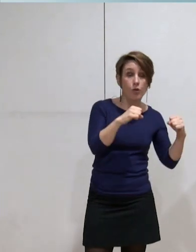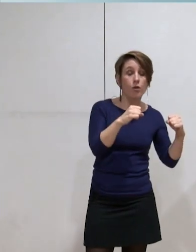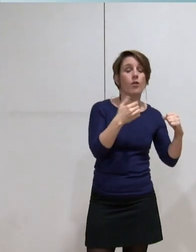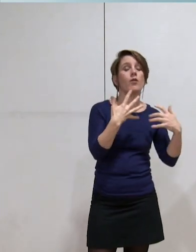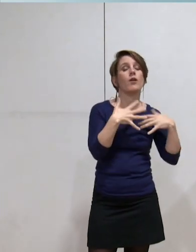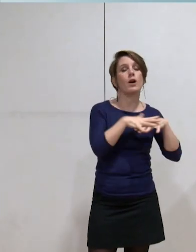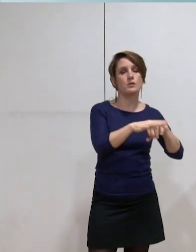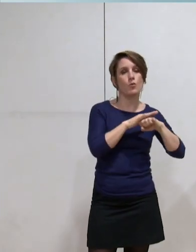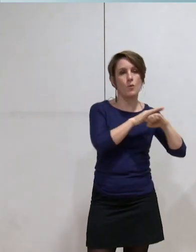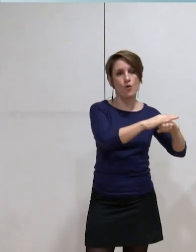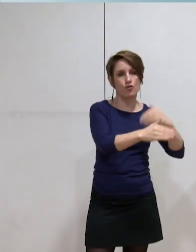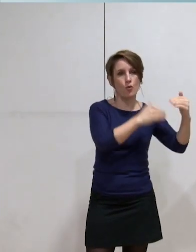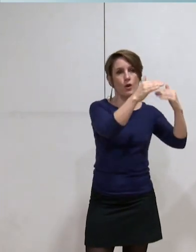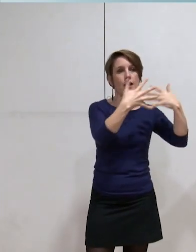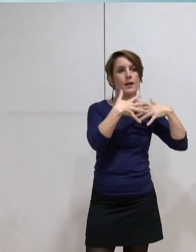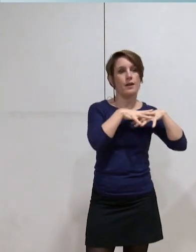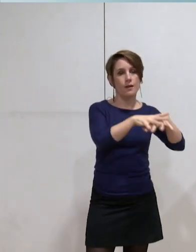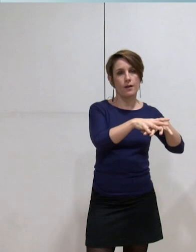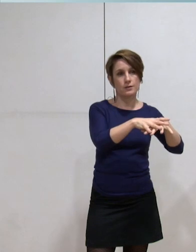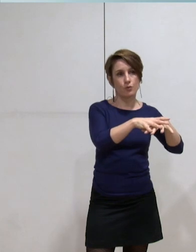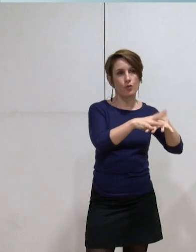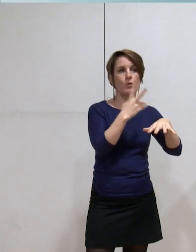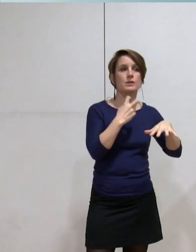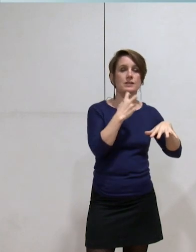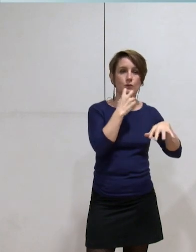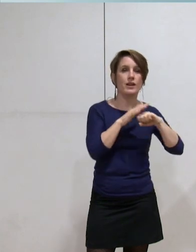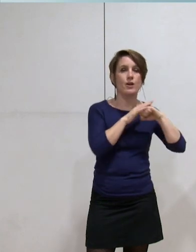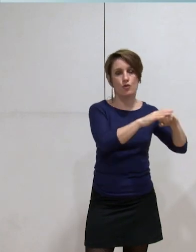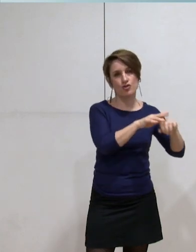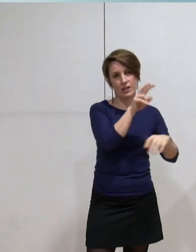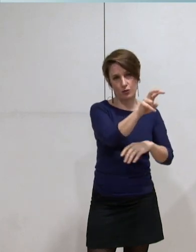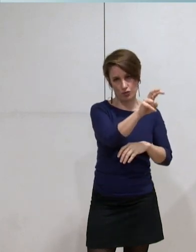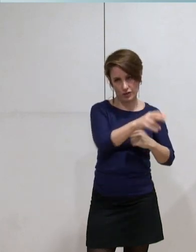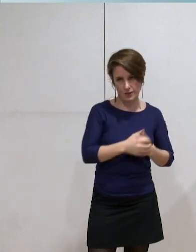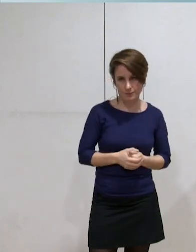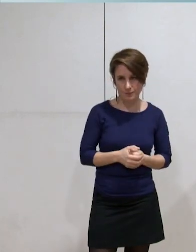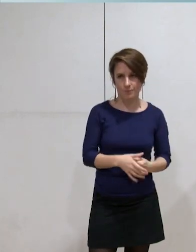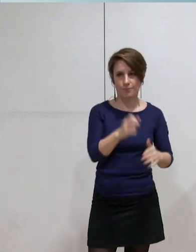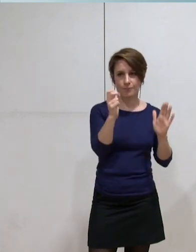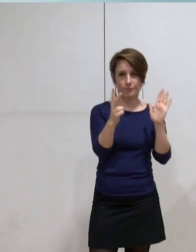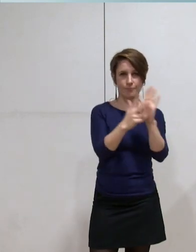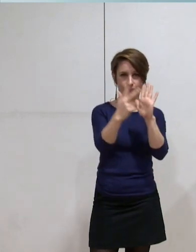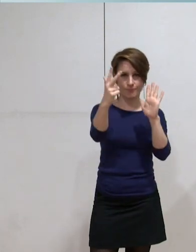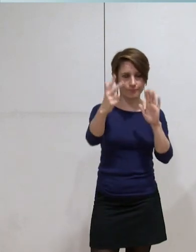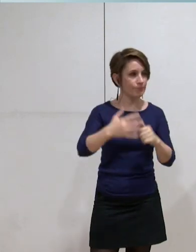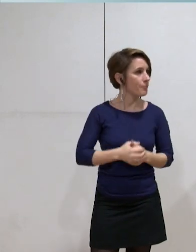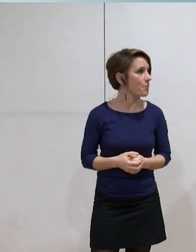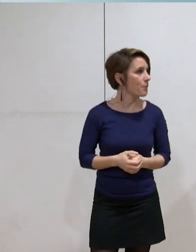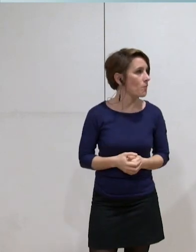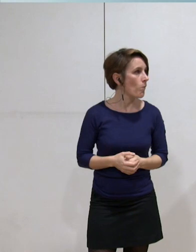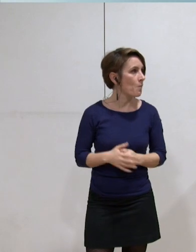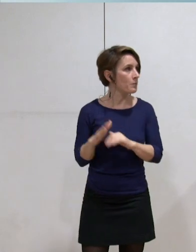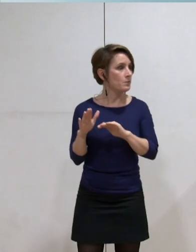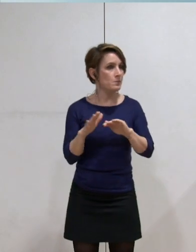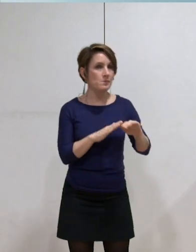pour rassemblement de gauche et de progrès rassemblement citoyens de la gauche et des écologistes délibération adoptée nous